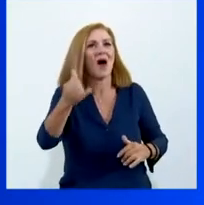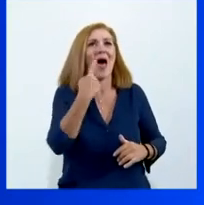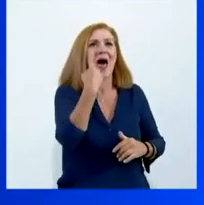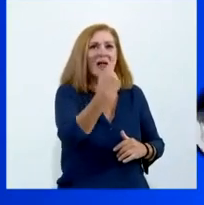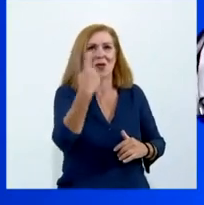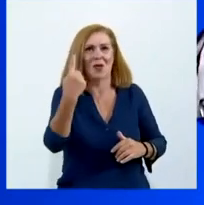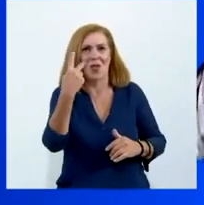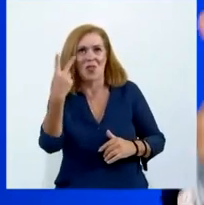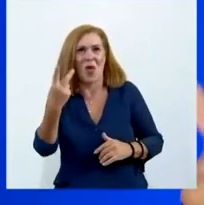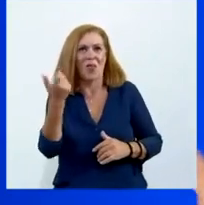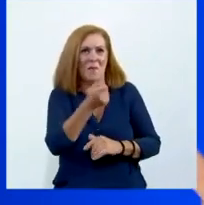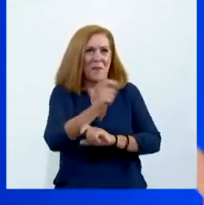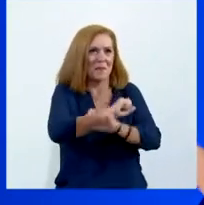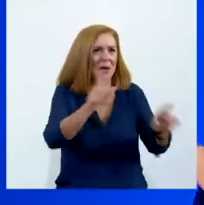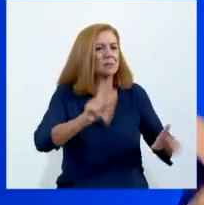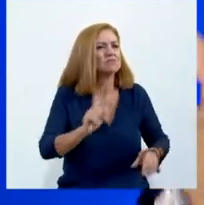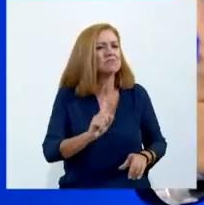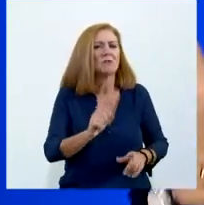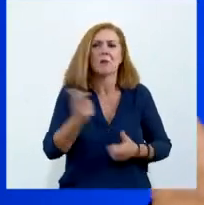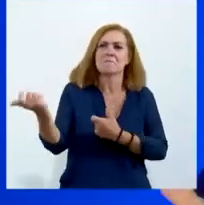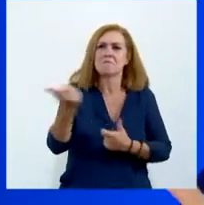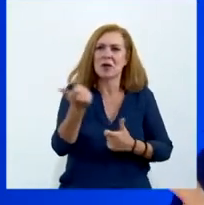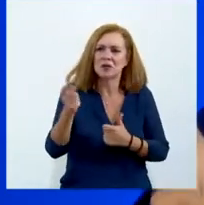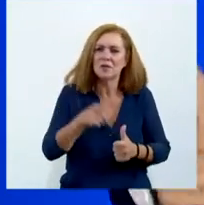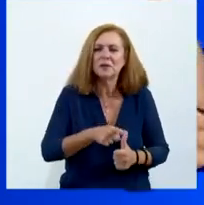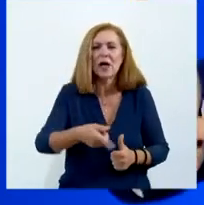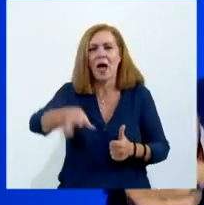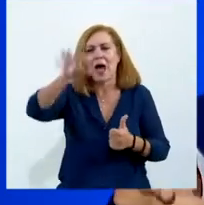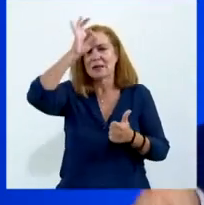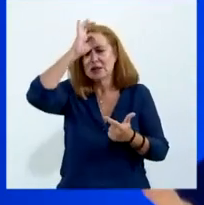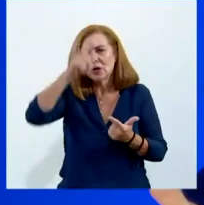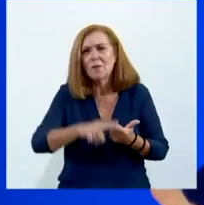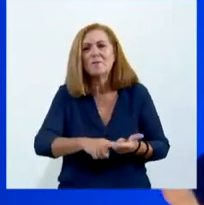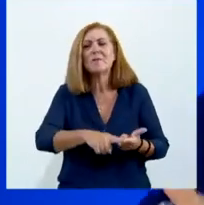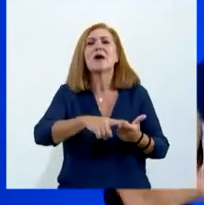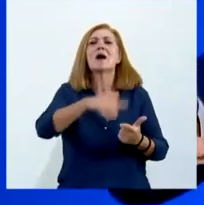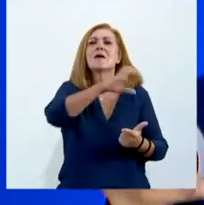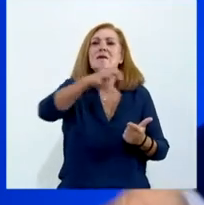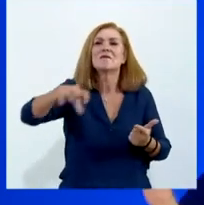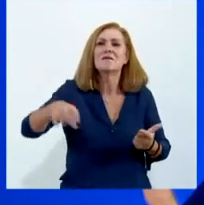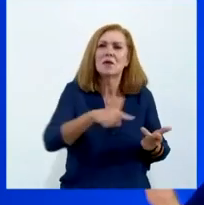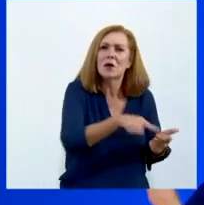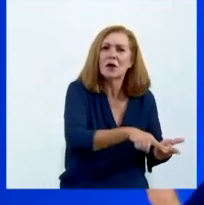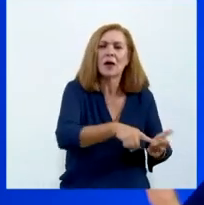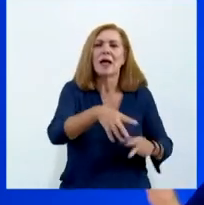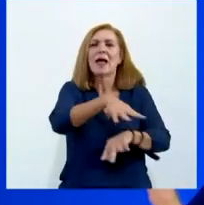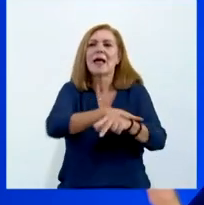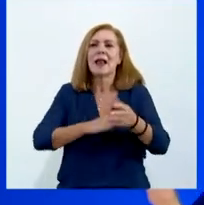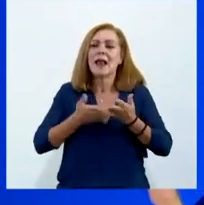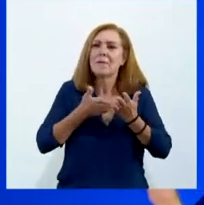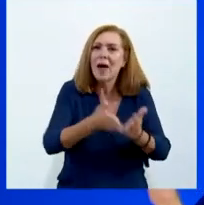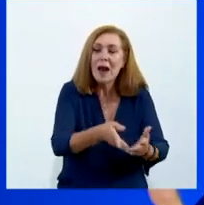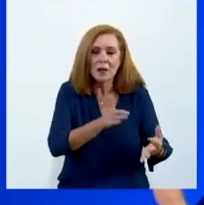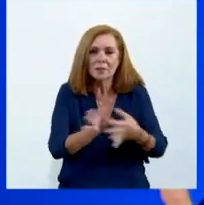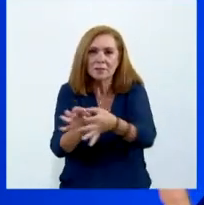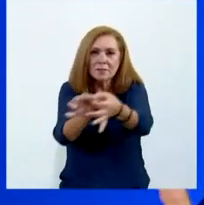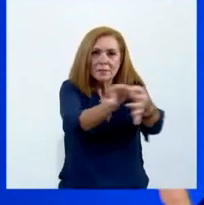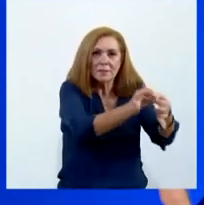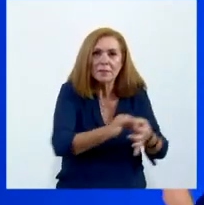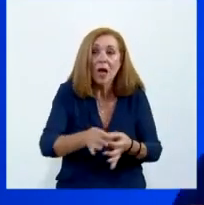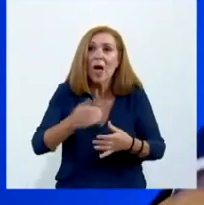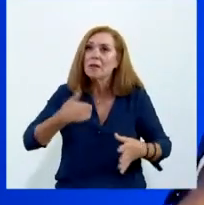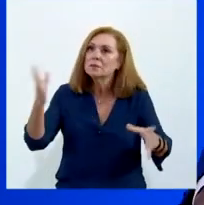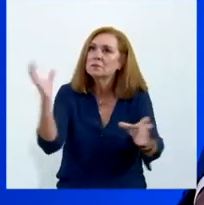διαδικασία. Είναι η συνεργασία πυροσβεστικής, αστυνομίας, τοπικών φορέων, λιμενικού. Και αυτό μπορέσαμε και το